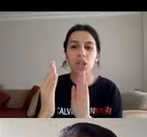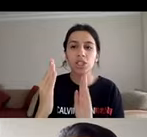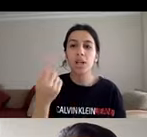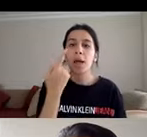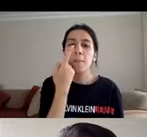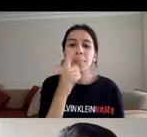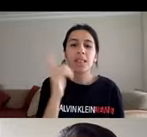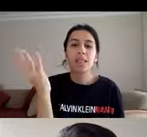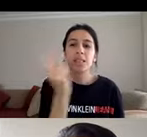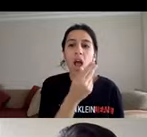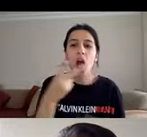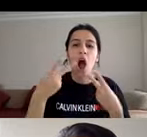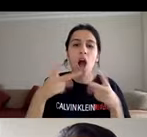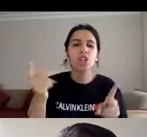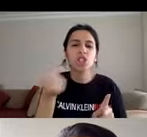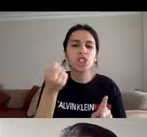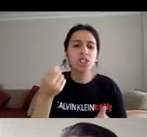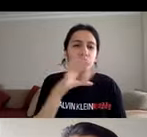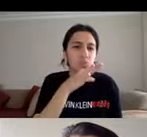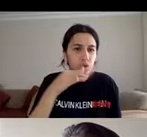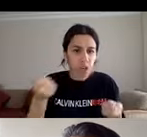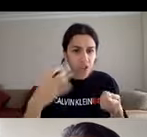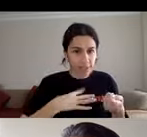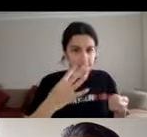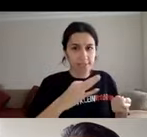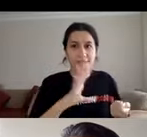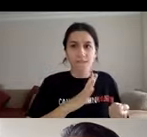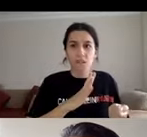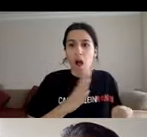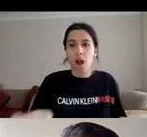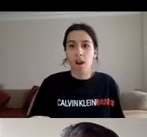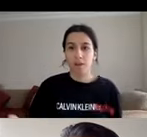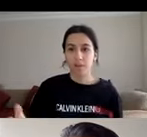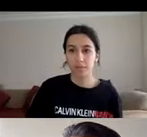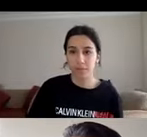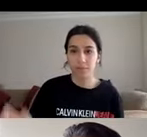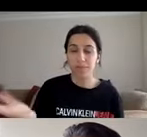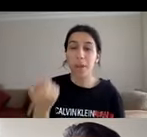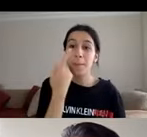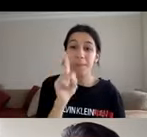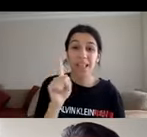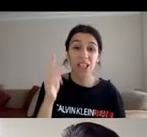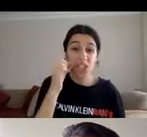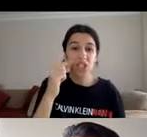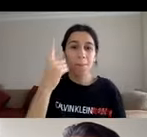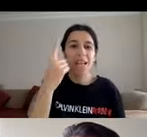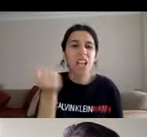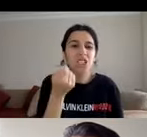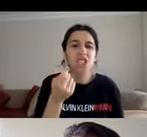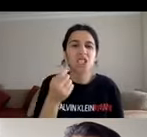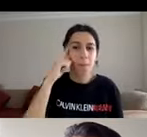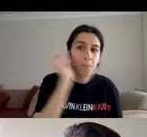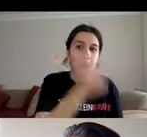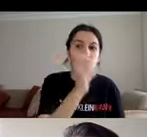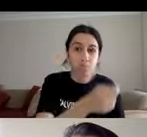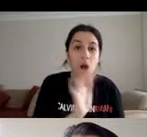açık İş pozisyonu varmış. Genelde tam tersi olur biliyorsunuz. Yani 1000 kişi bir pozisyona başvurur. Bakın erişilebilirlik tarafında